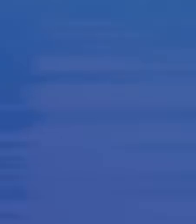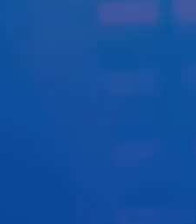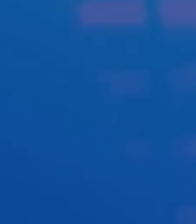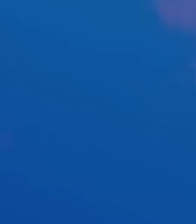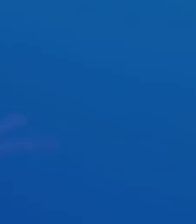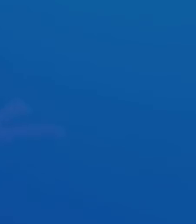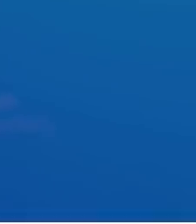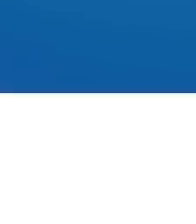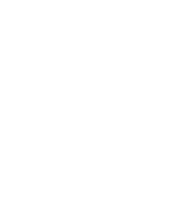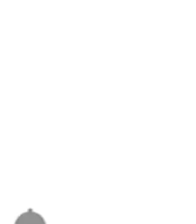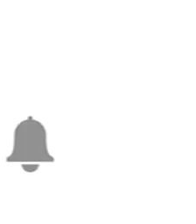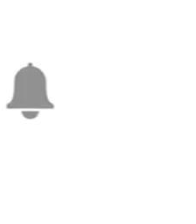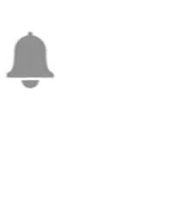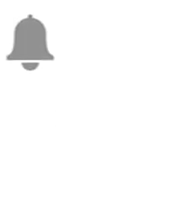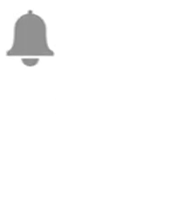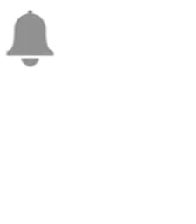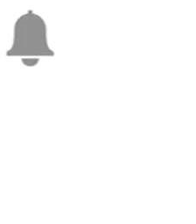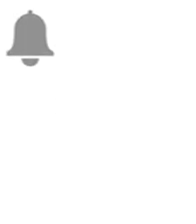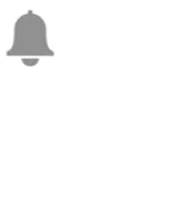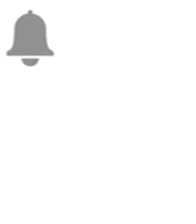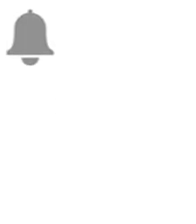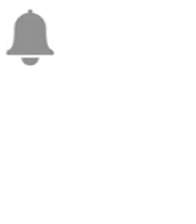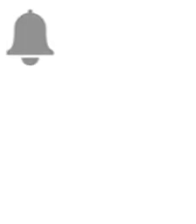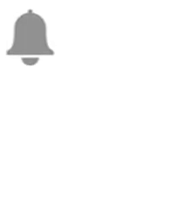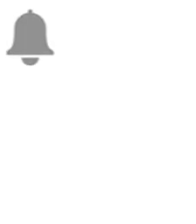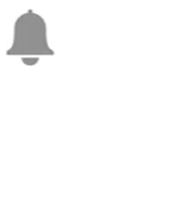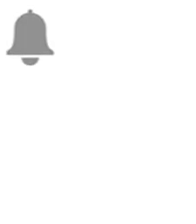รู้ให้ไวดูก่อนใครกด Subscribe ข่าวช่อง8